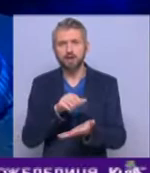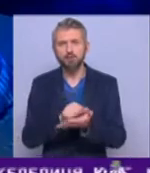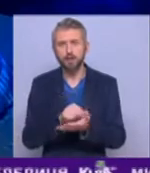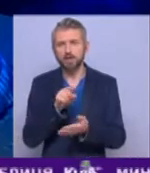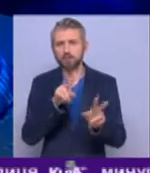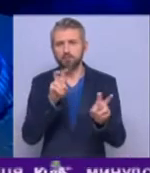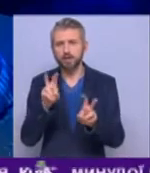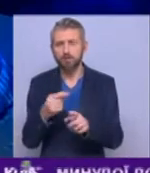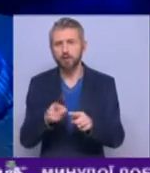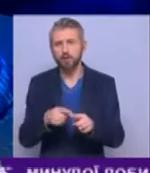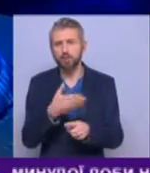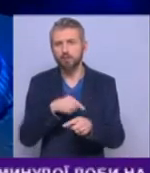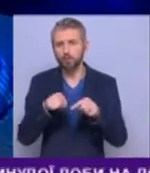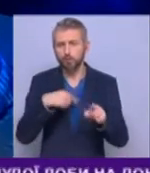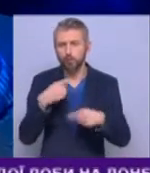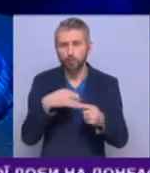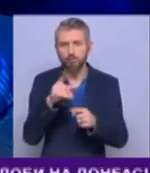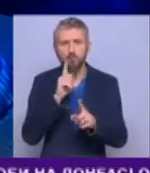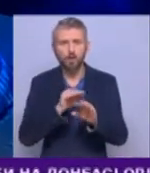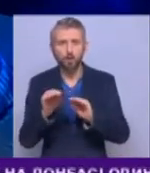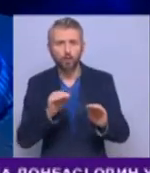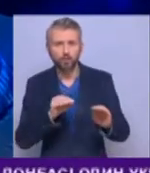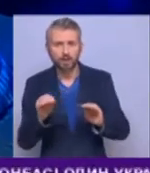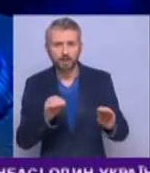тими питаннями, про які ми тут і говоримо, про благоустрій.